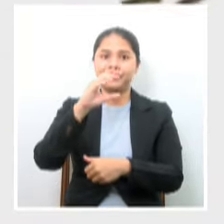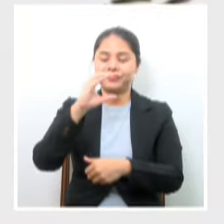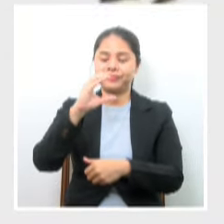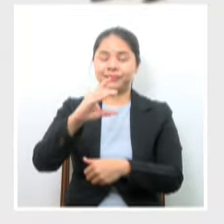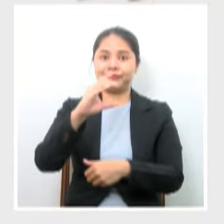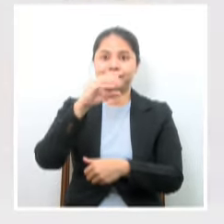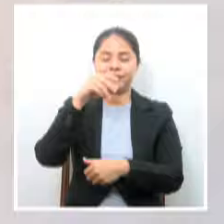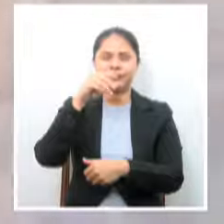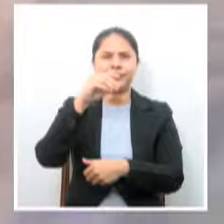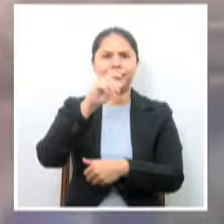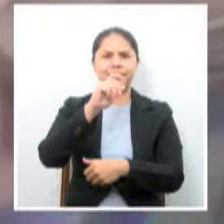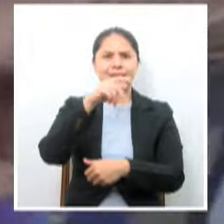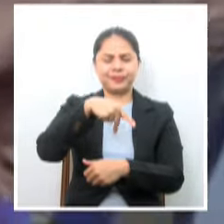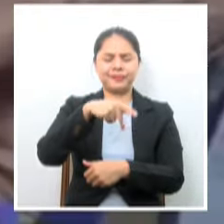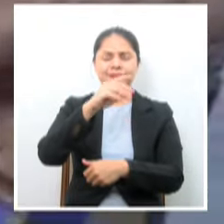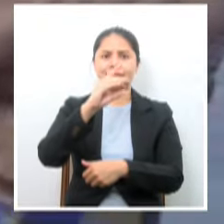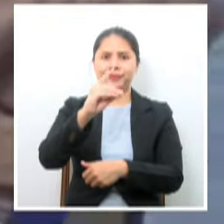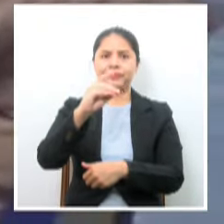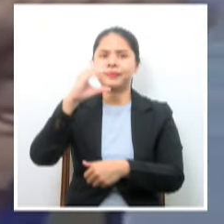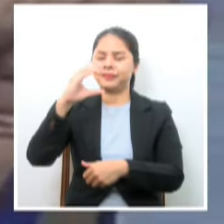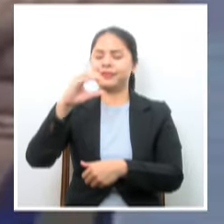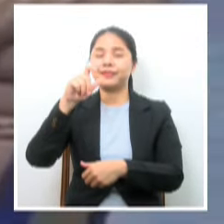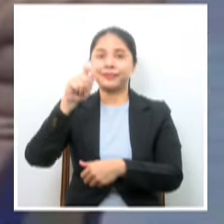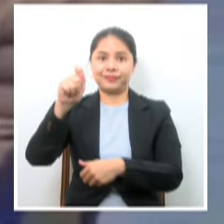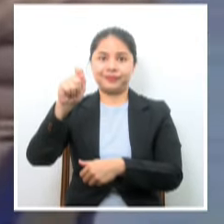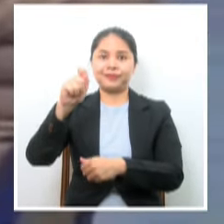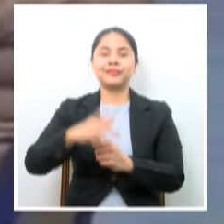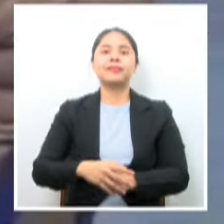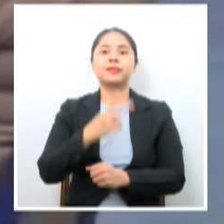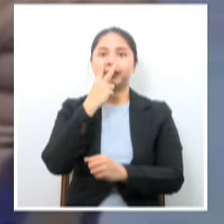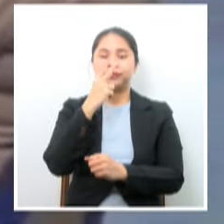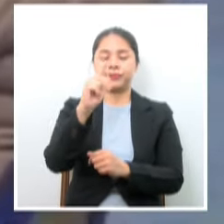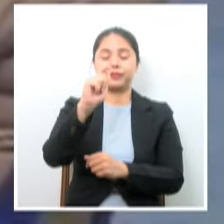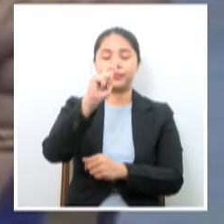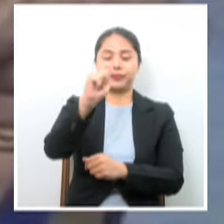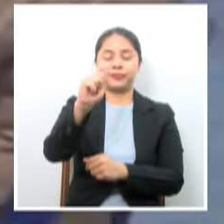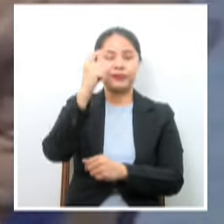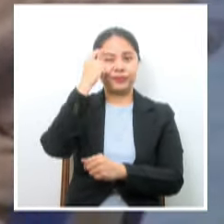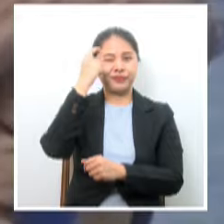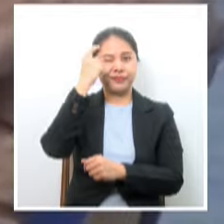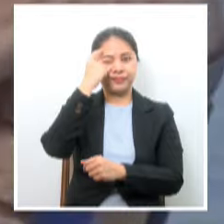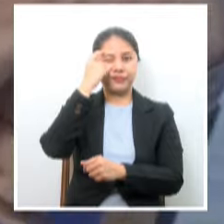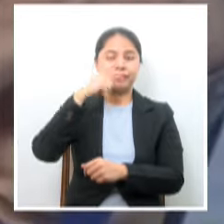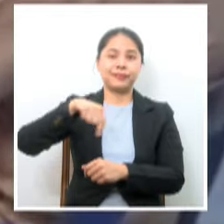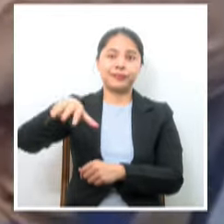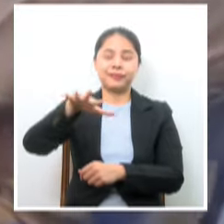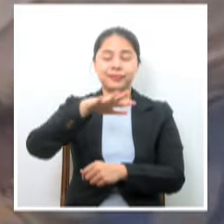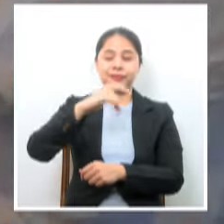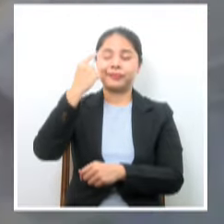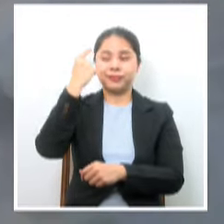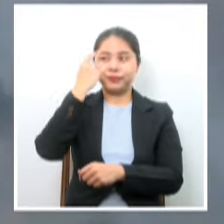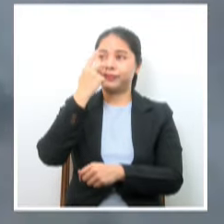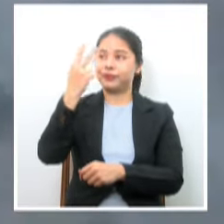1ขั้น P Plan โดยใช้ A Awareness สร้างความตระหนักในการน้อมนำพระบรมราโชบ